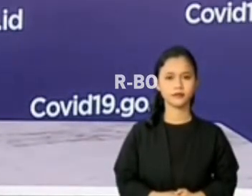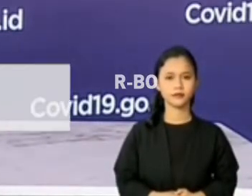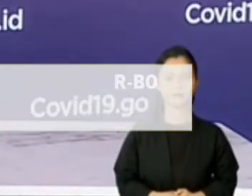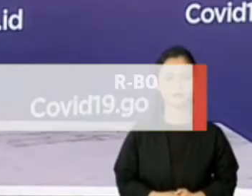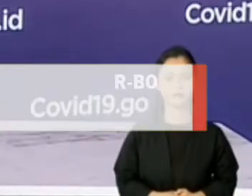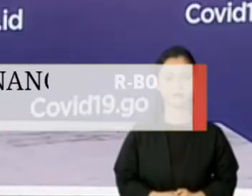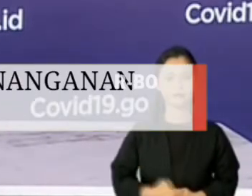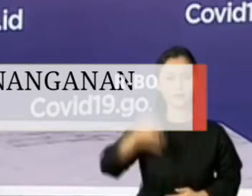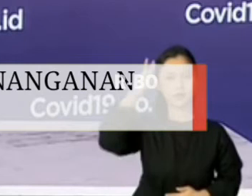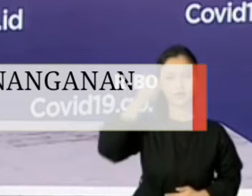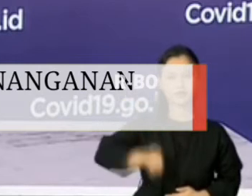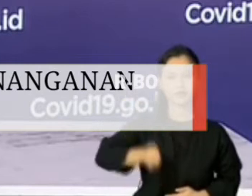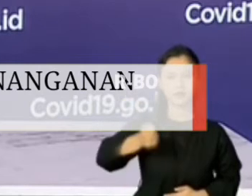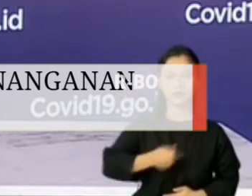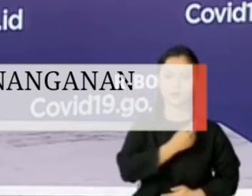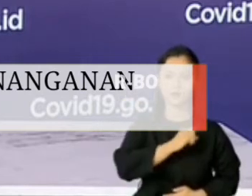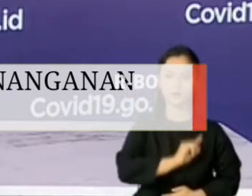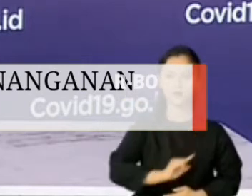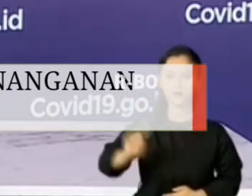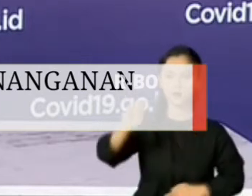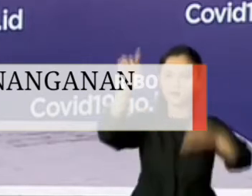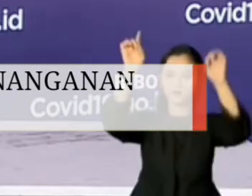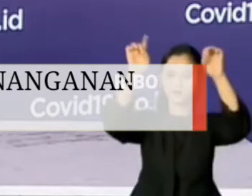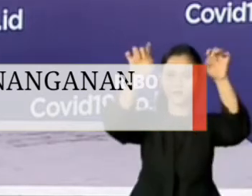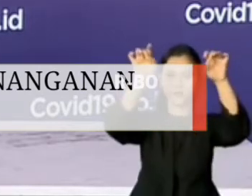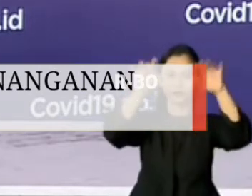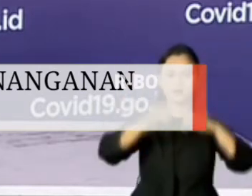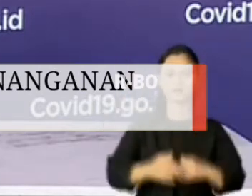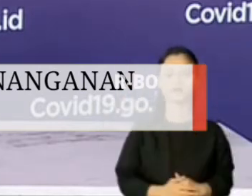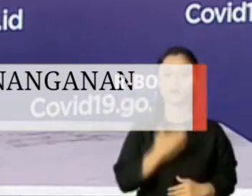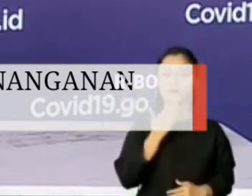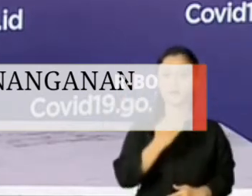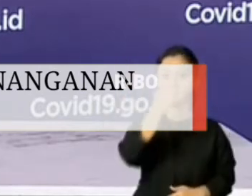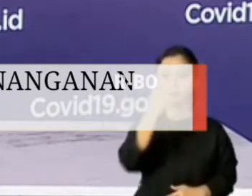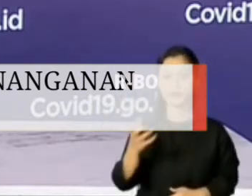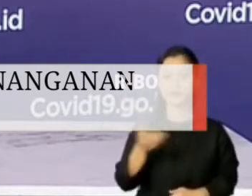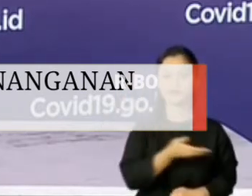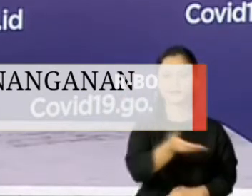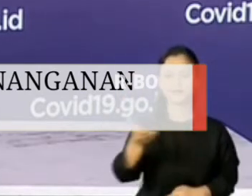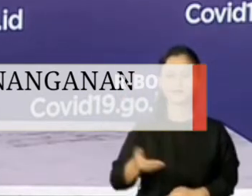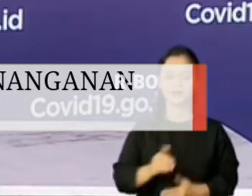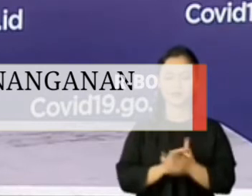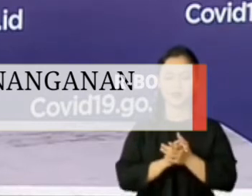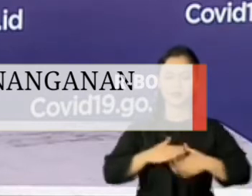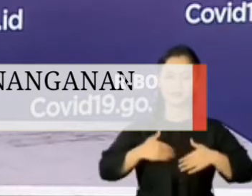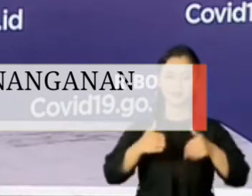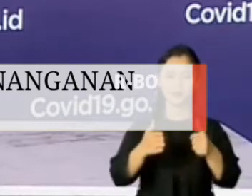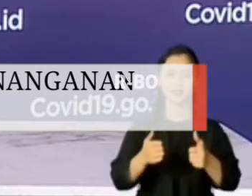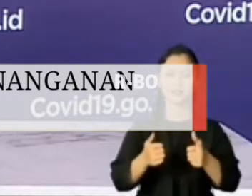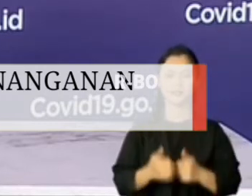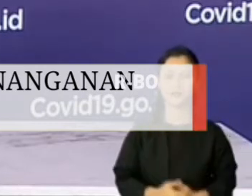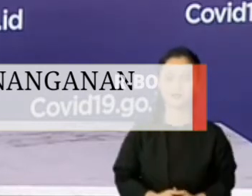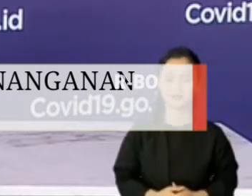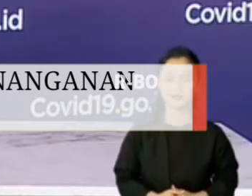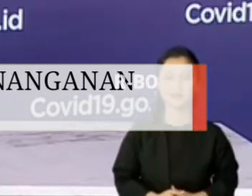agar pemerintah daerah melakukan simulasi sebelum membuka sekolah untuk memberlakukan pembelajaran tatap muka. Mulai dari